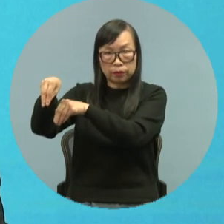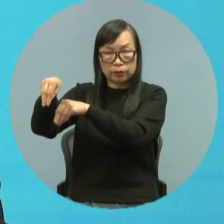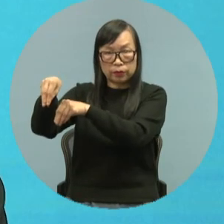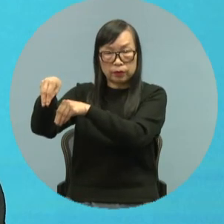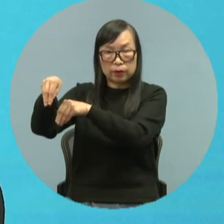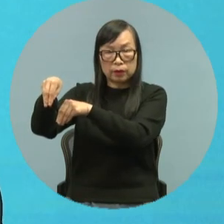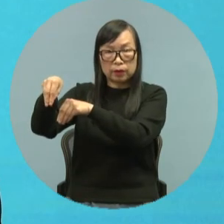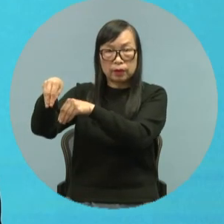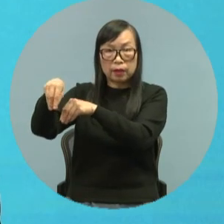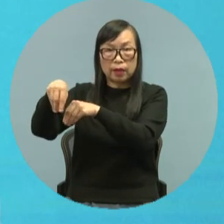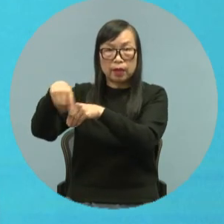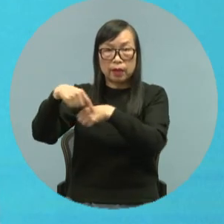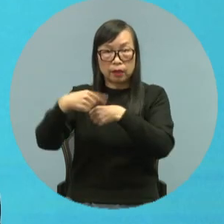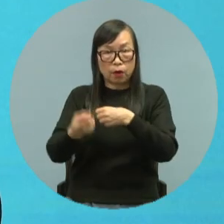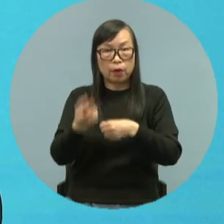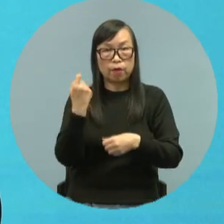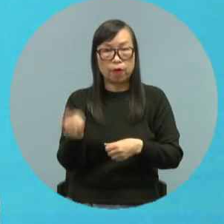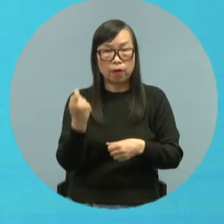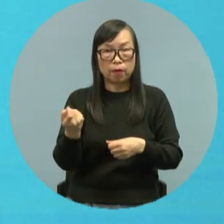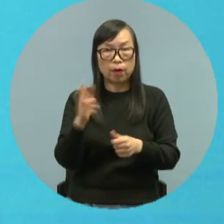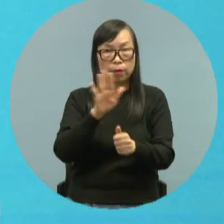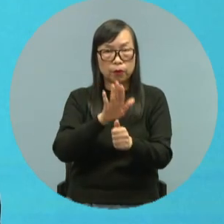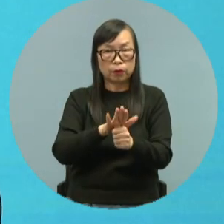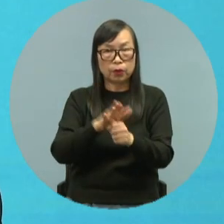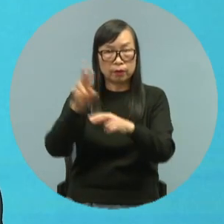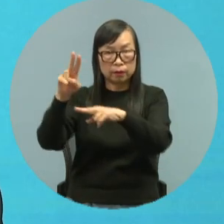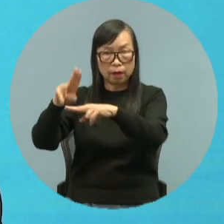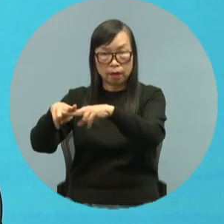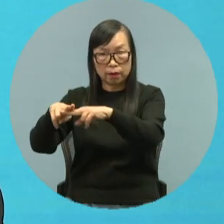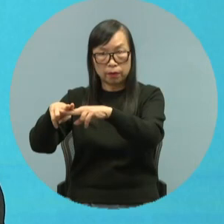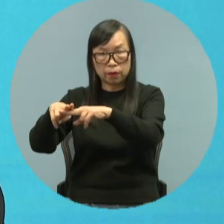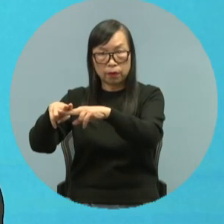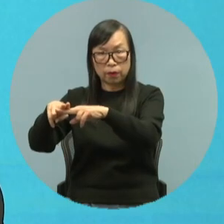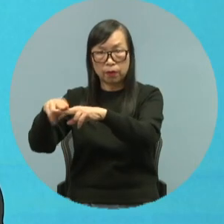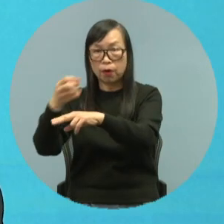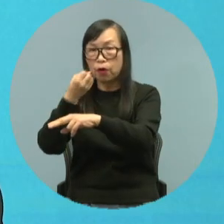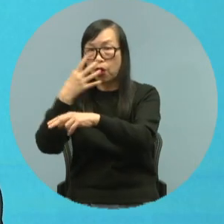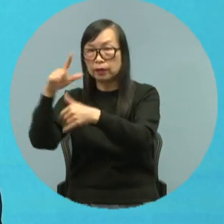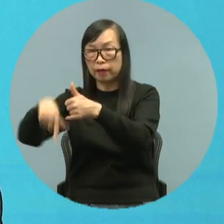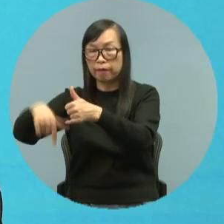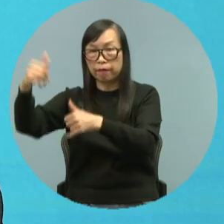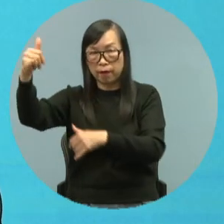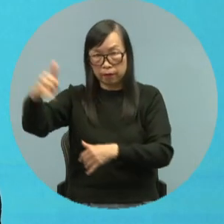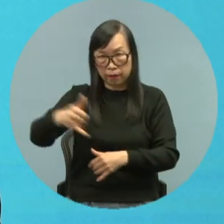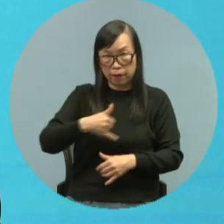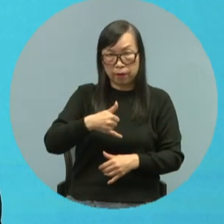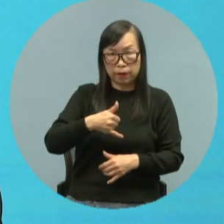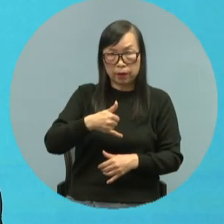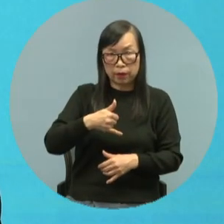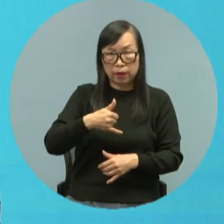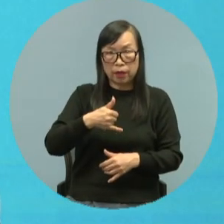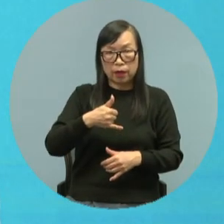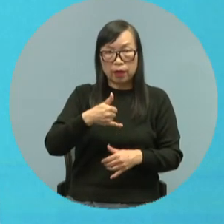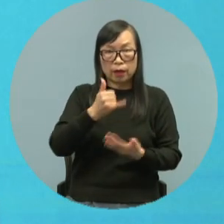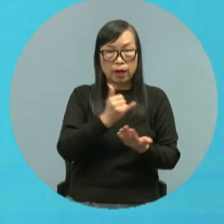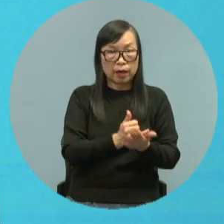外，為了方便和保障內地港人回來香港，